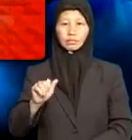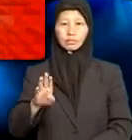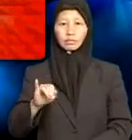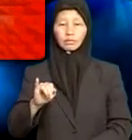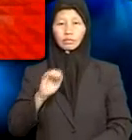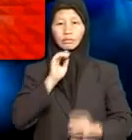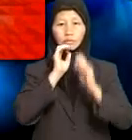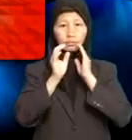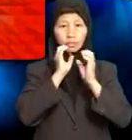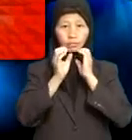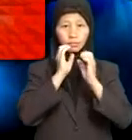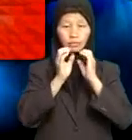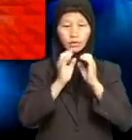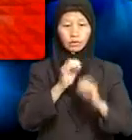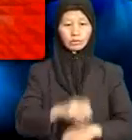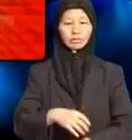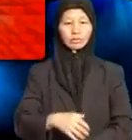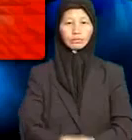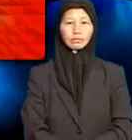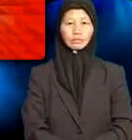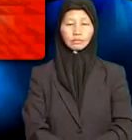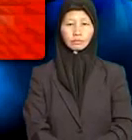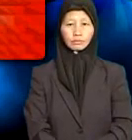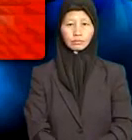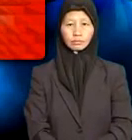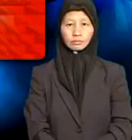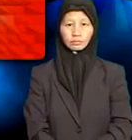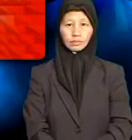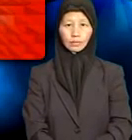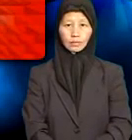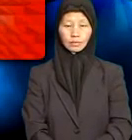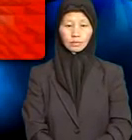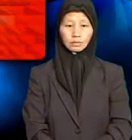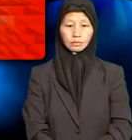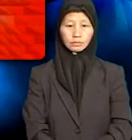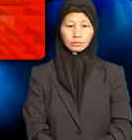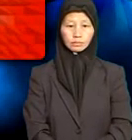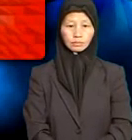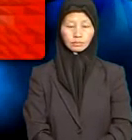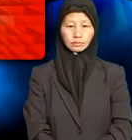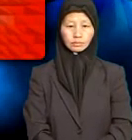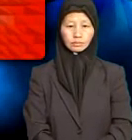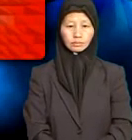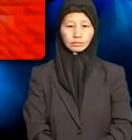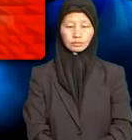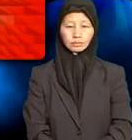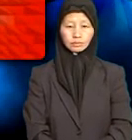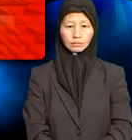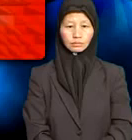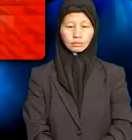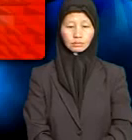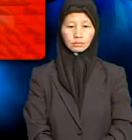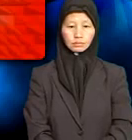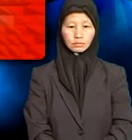wasallam, "Shalli qa'ima, fa illam tastati' fa qa'ida, fa illam tastati' fa